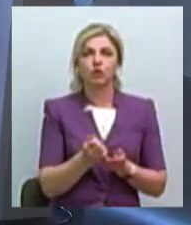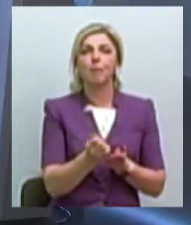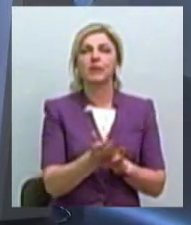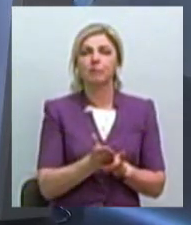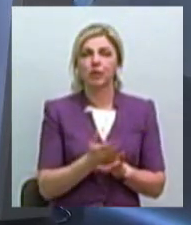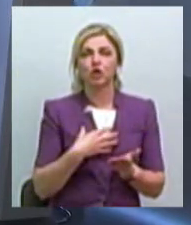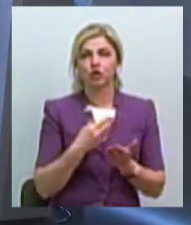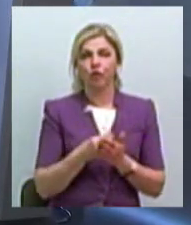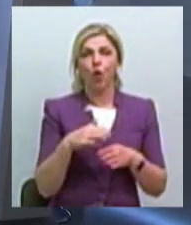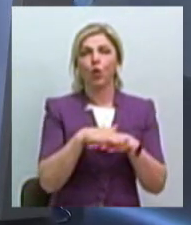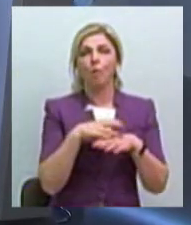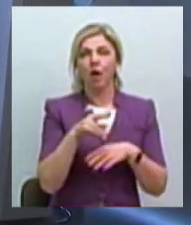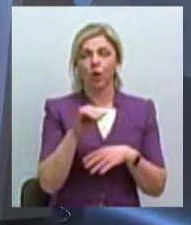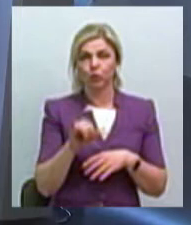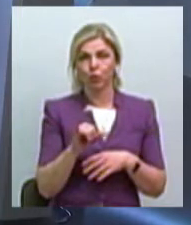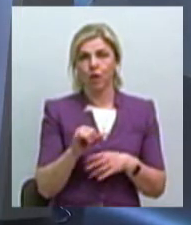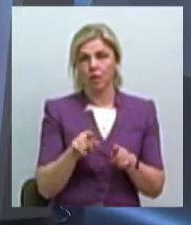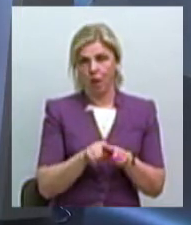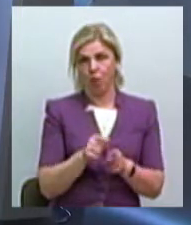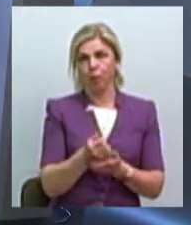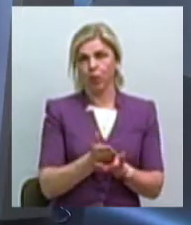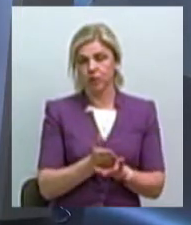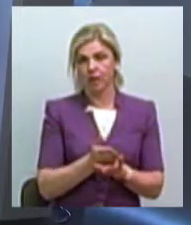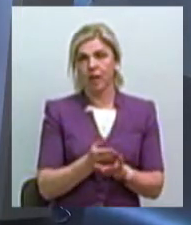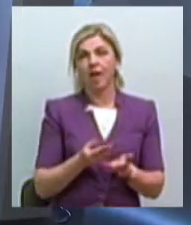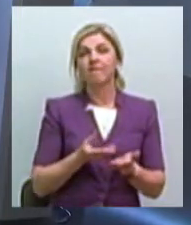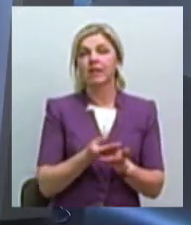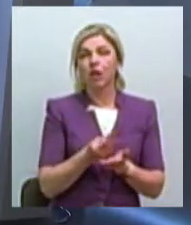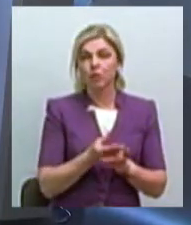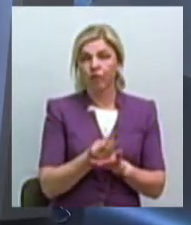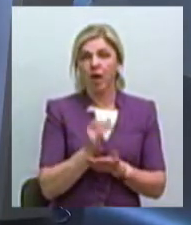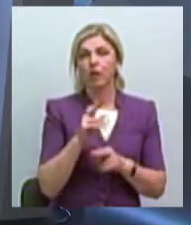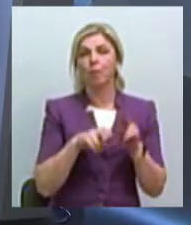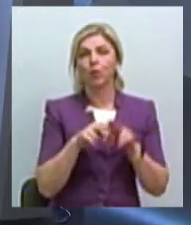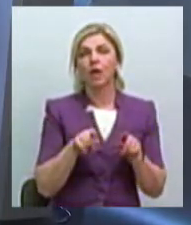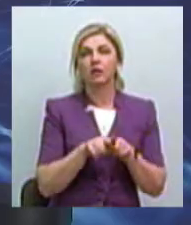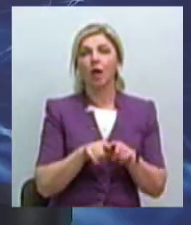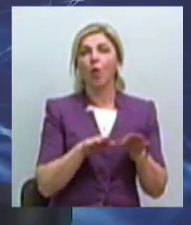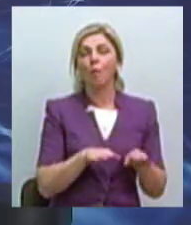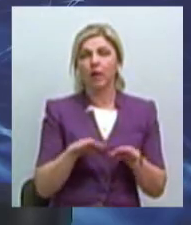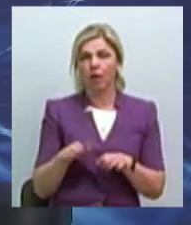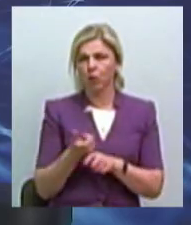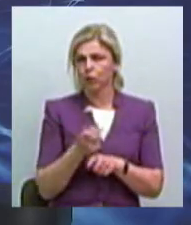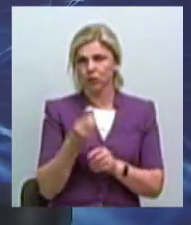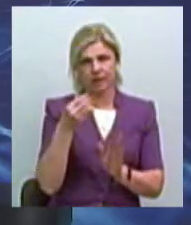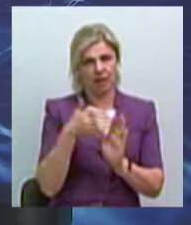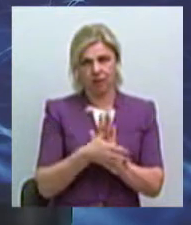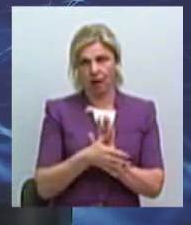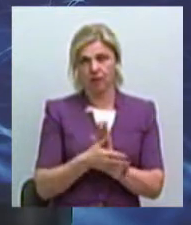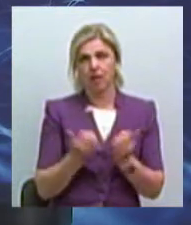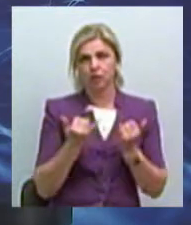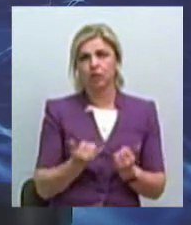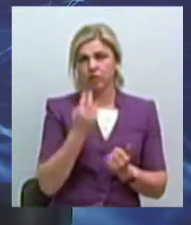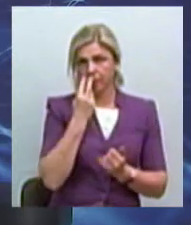забезпечити свою громаду даною послугою. Фінансування і будування таких об'єктів, воно дуже затратне. Ми сьогодні бачимо,